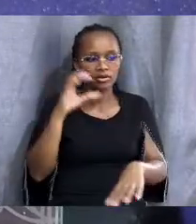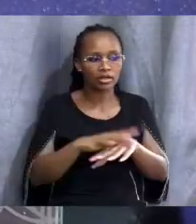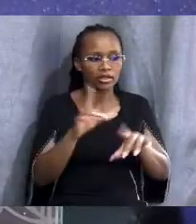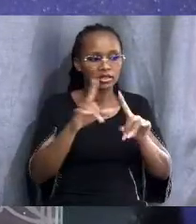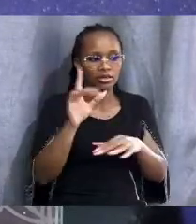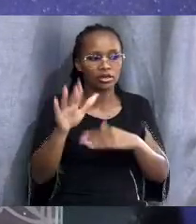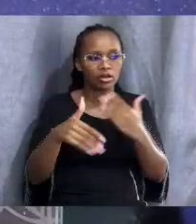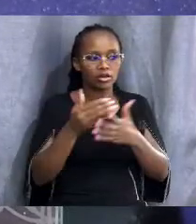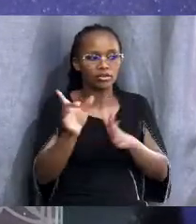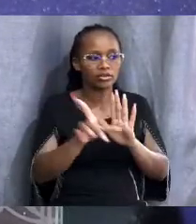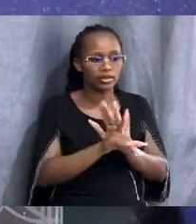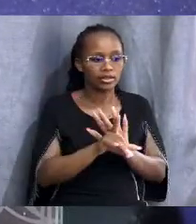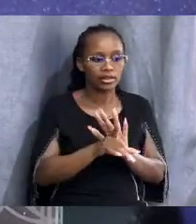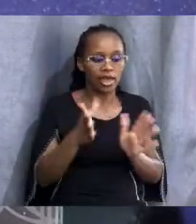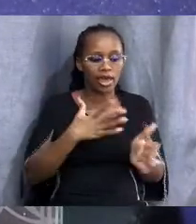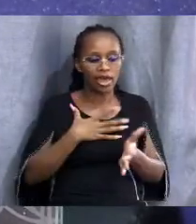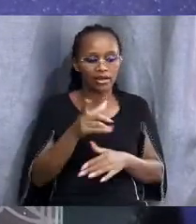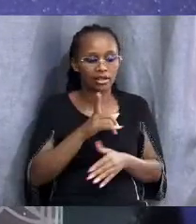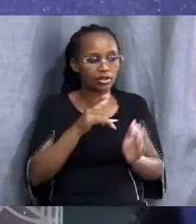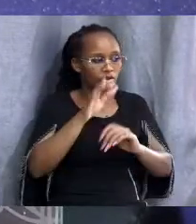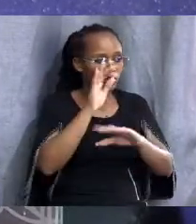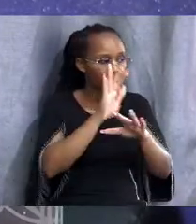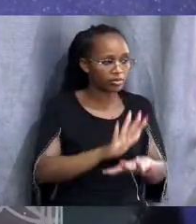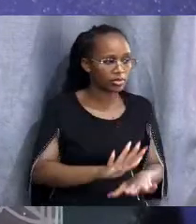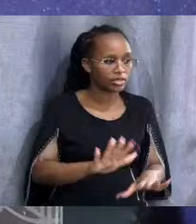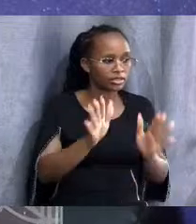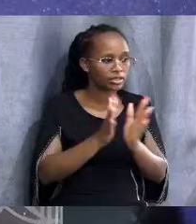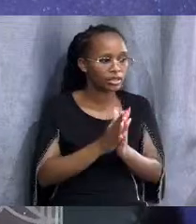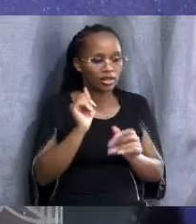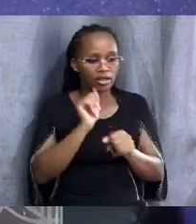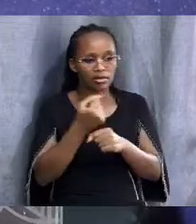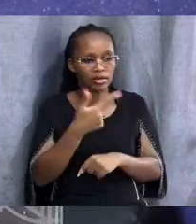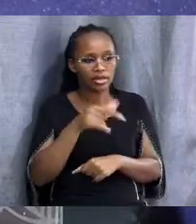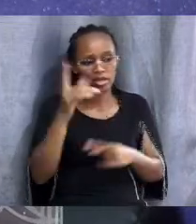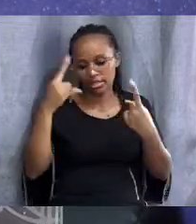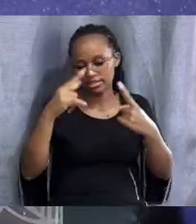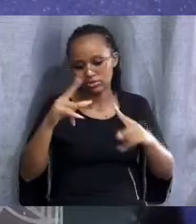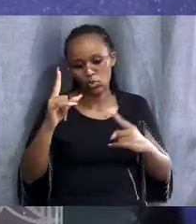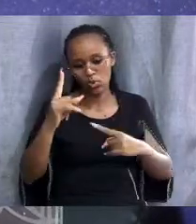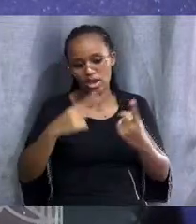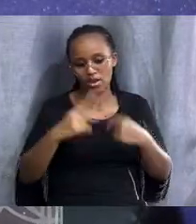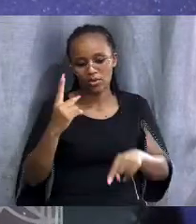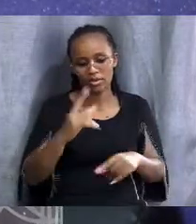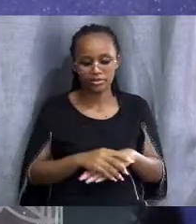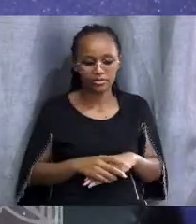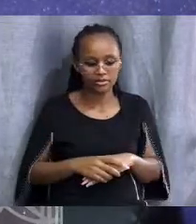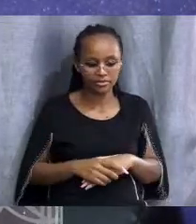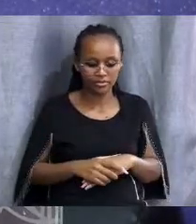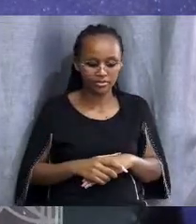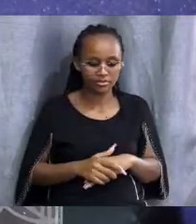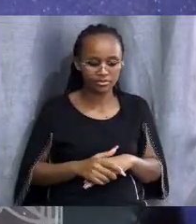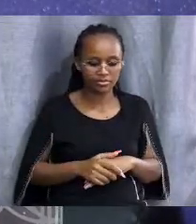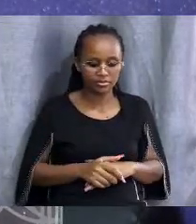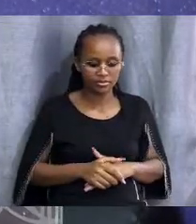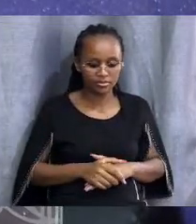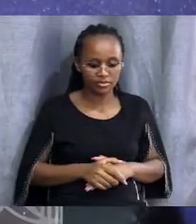na wadho. Na rere, gayaroga adho, alwe otumaga tutorie na